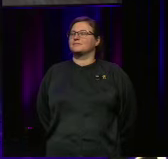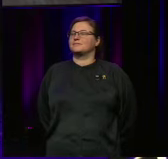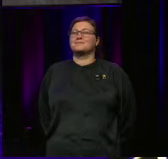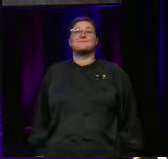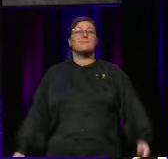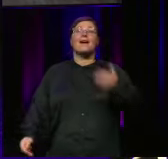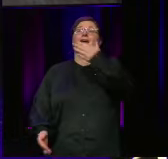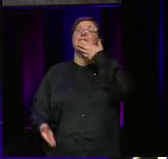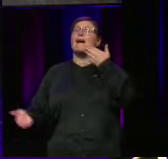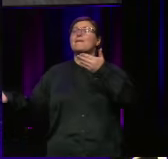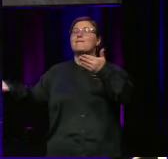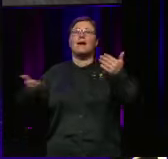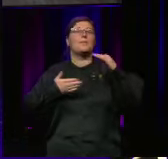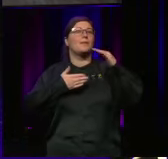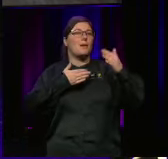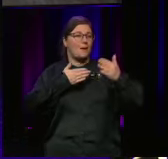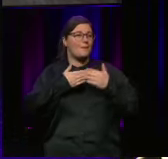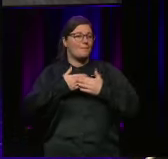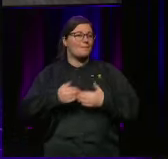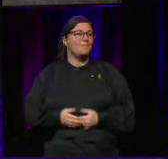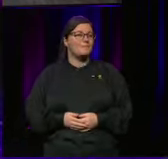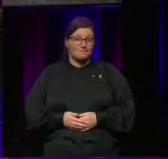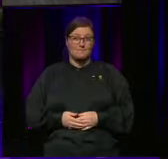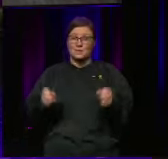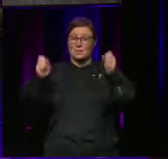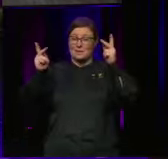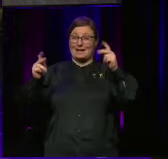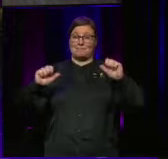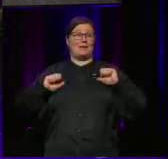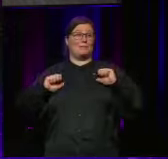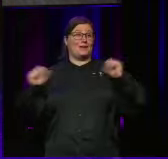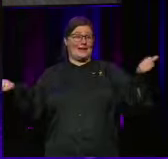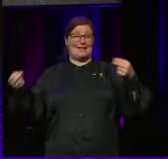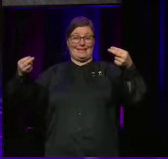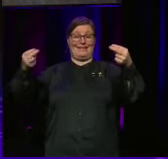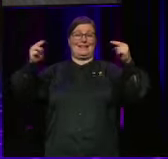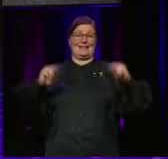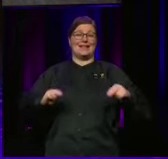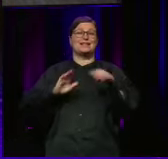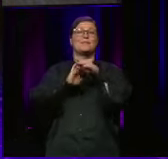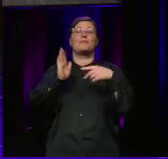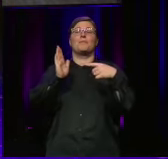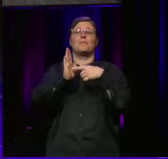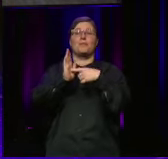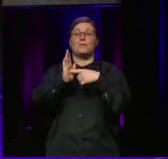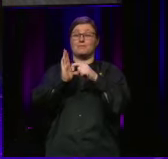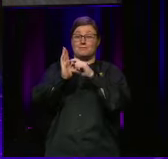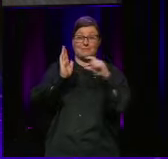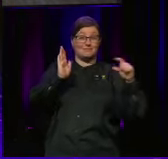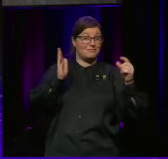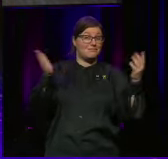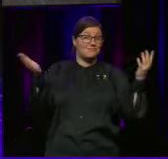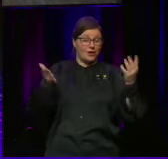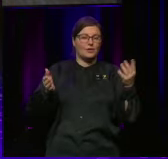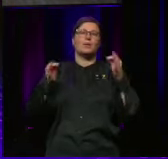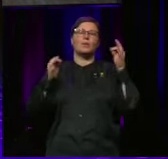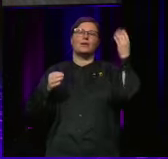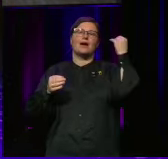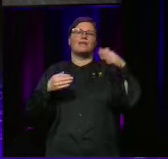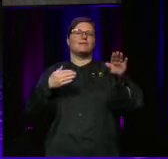Varmt välkomna tillbaka. Då är vi klara för nästa programpunkt. Och nästa program handlar om hur vi kan